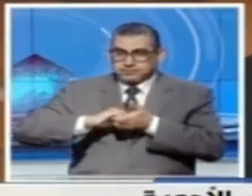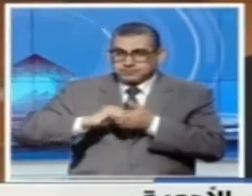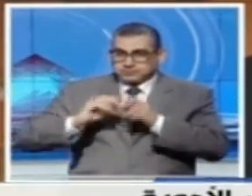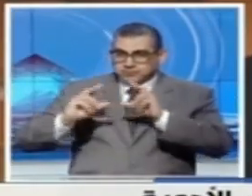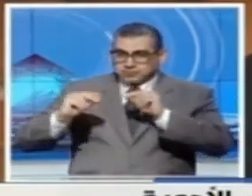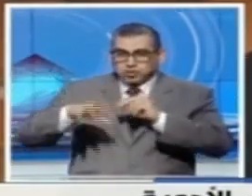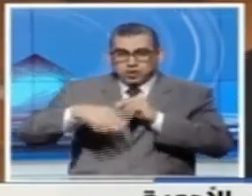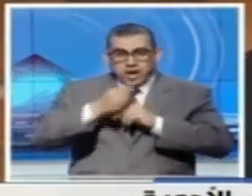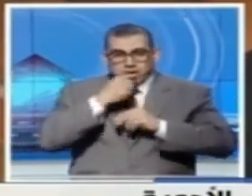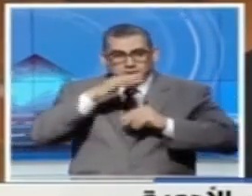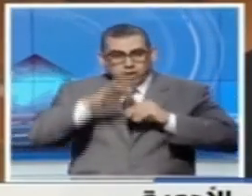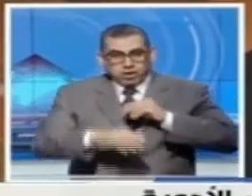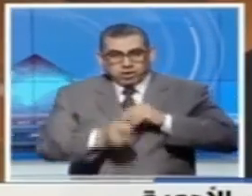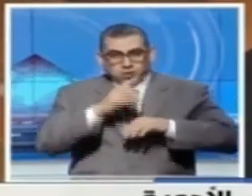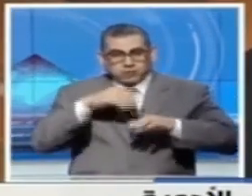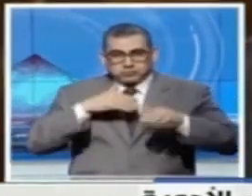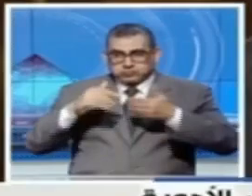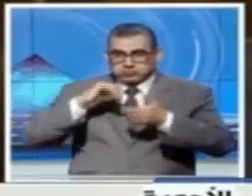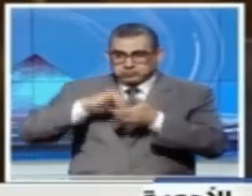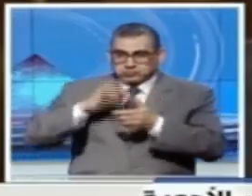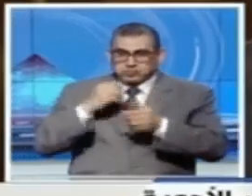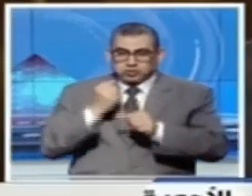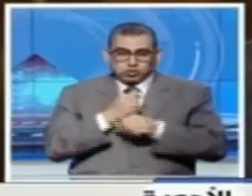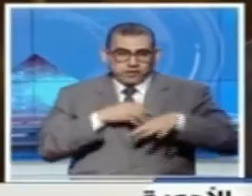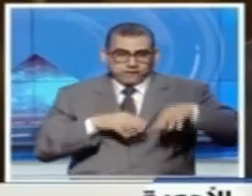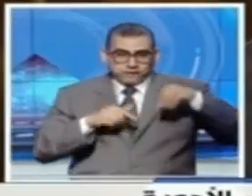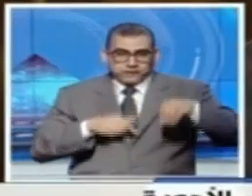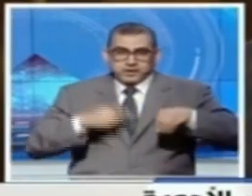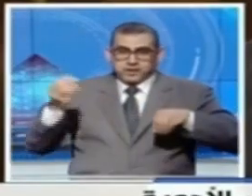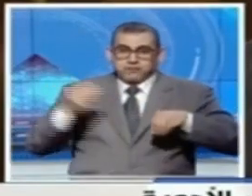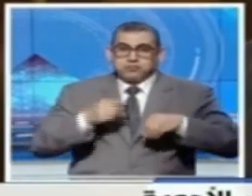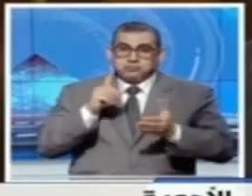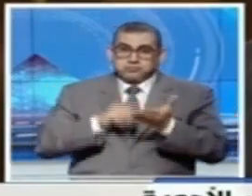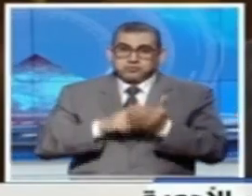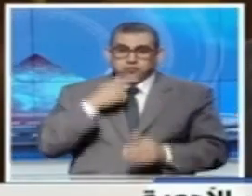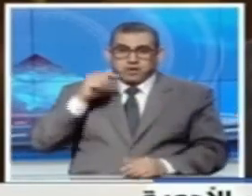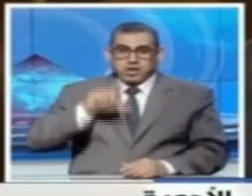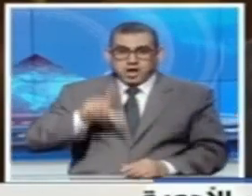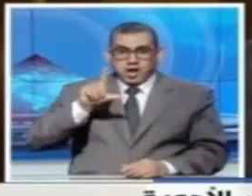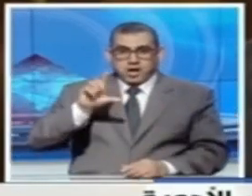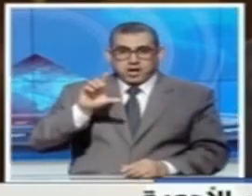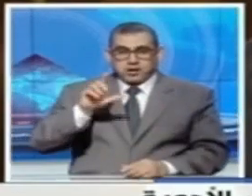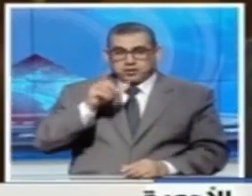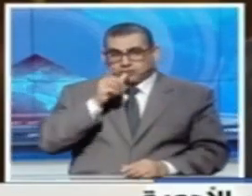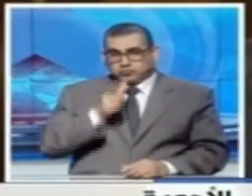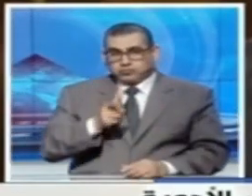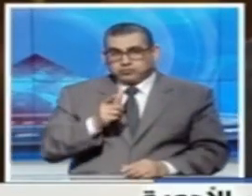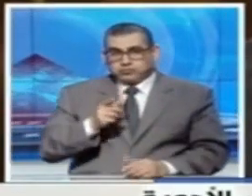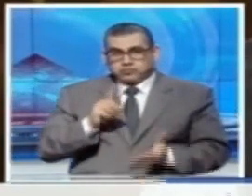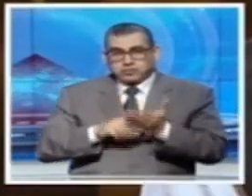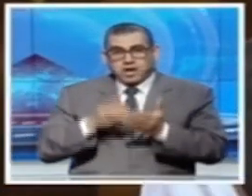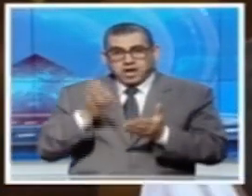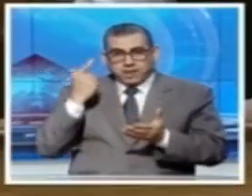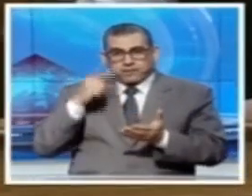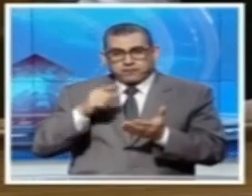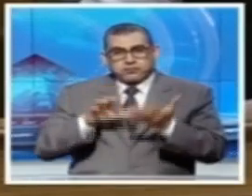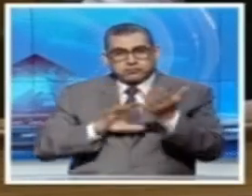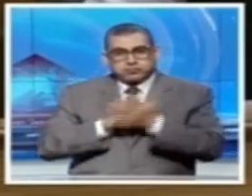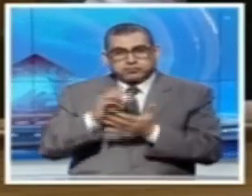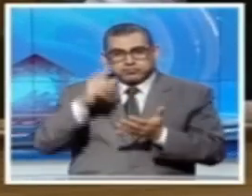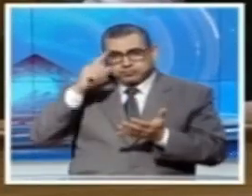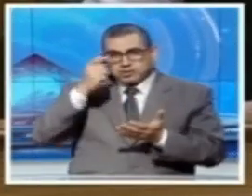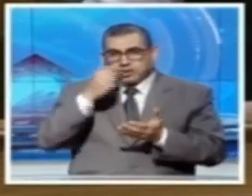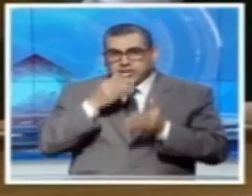سوق الدواء وسوق المستلزمات الطبية. احنا كان الحقيقة سيادة الرئيس الحقيقة كان عندنا شوية تكدس